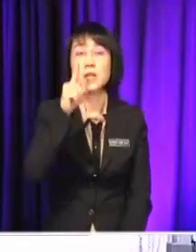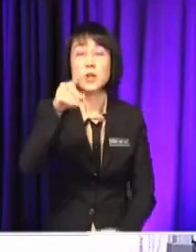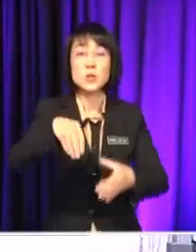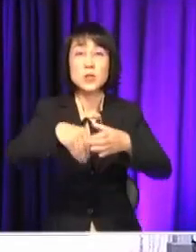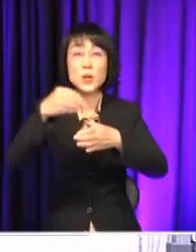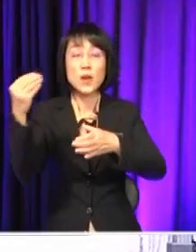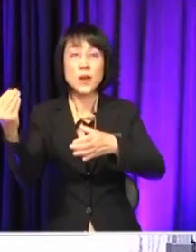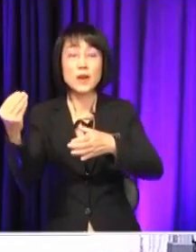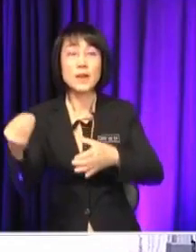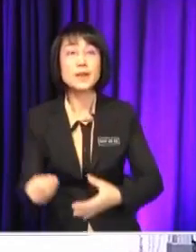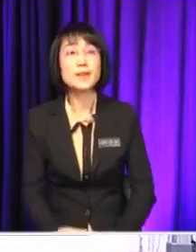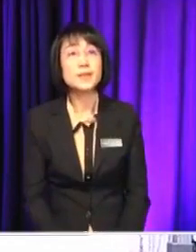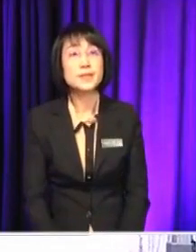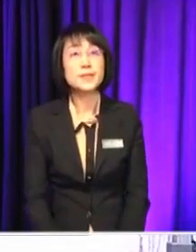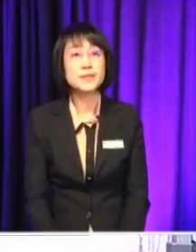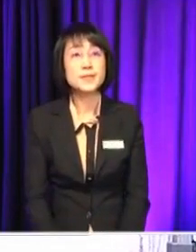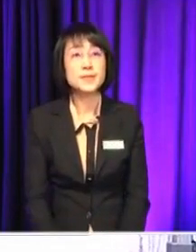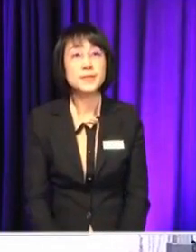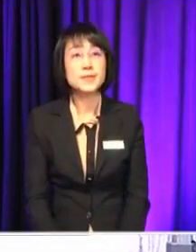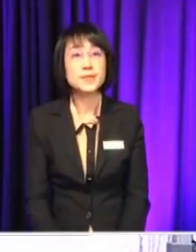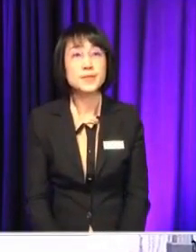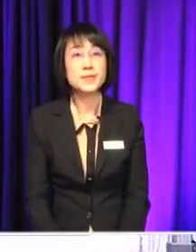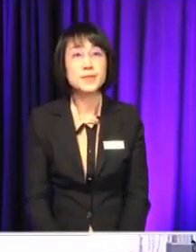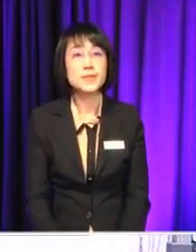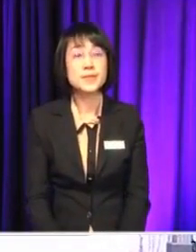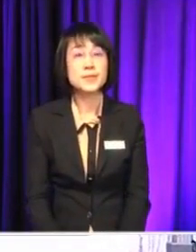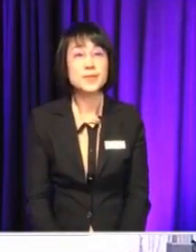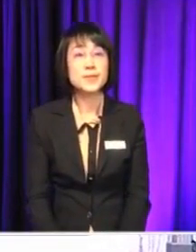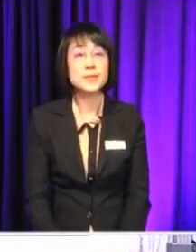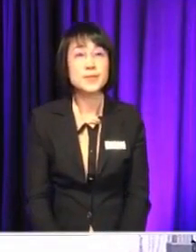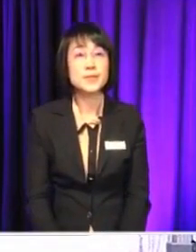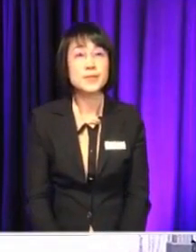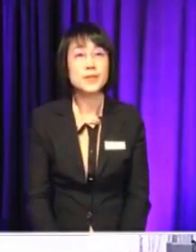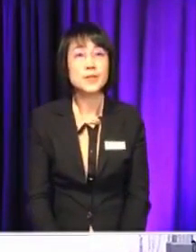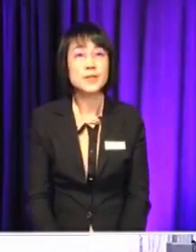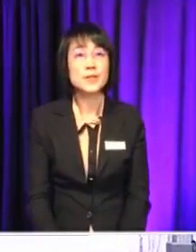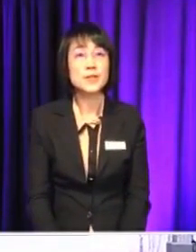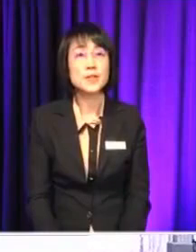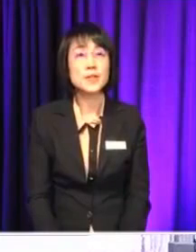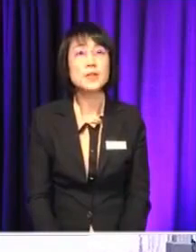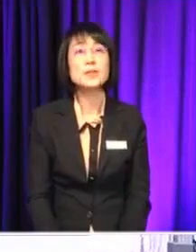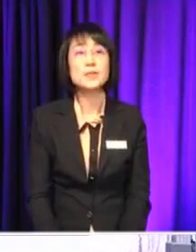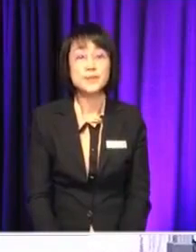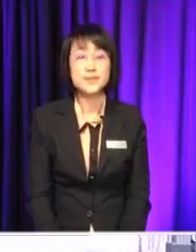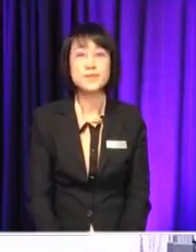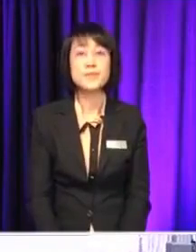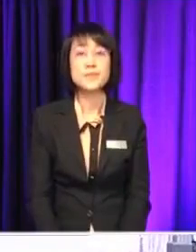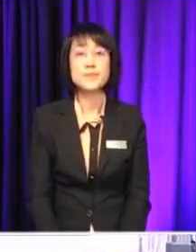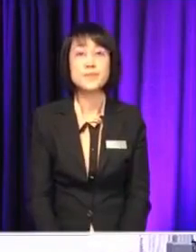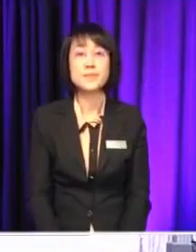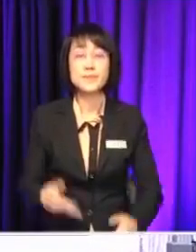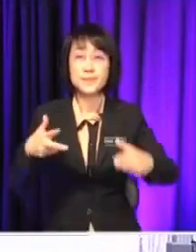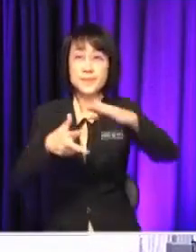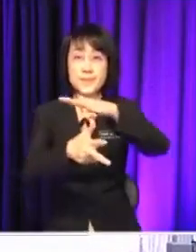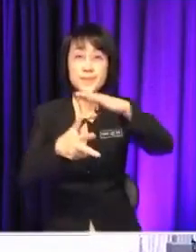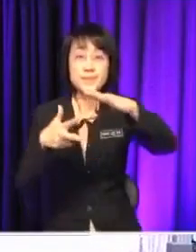di mana itu ee yang paling elok second letak di sini gitu Oke coba sini pakai rumah